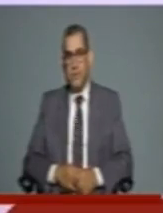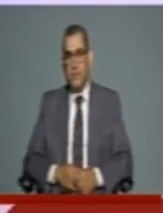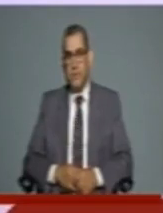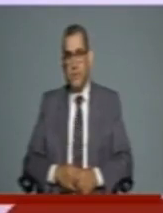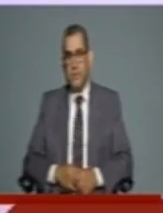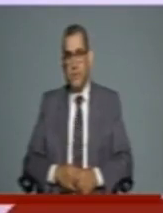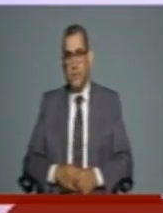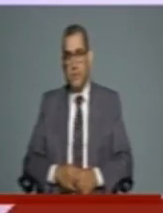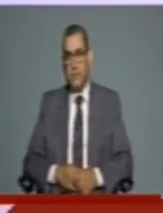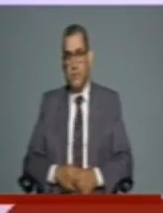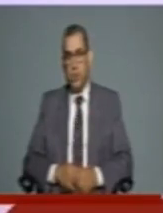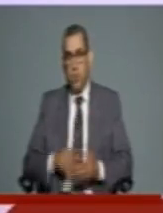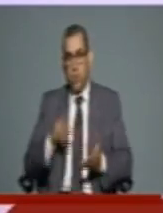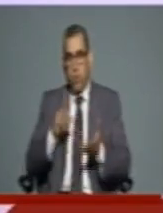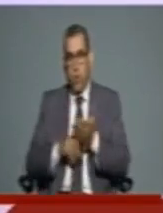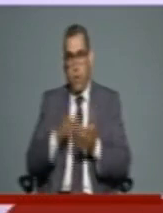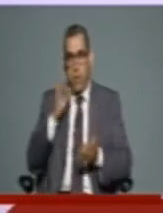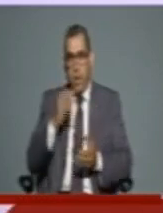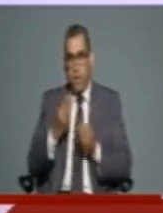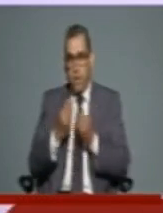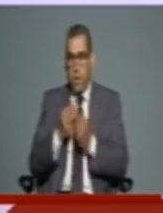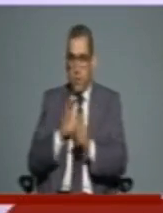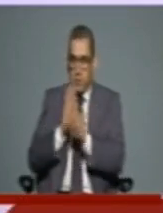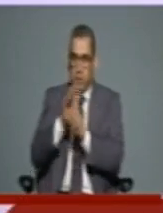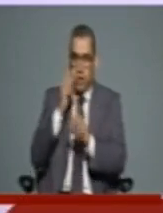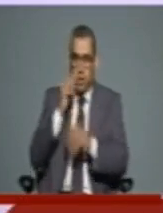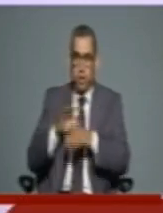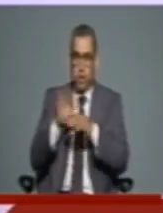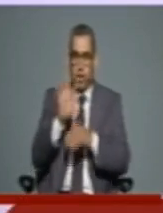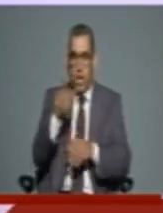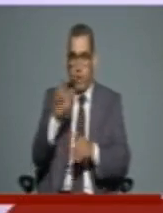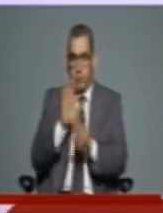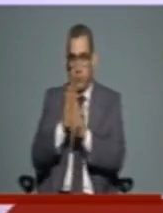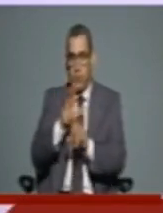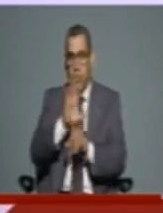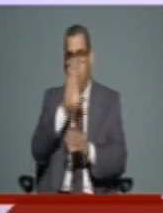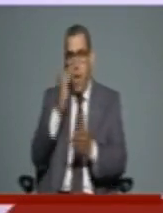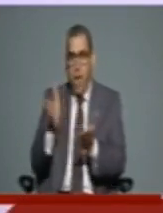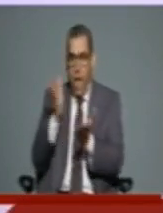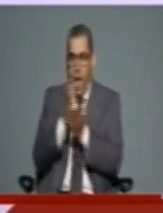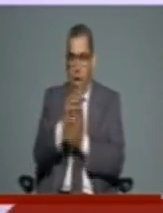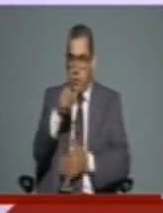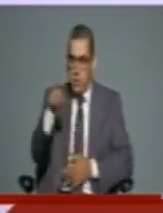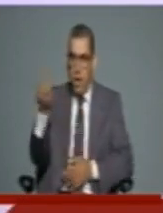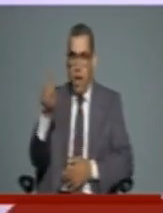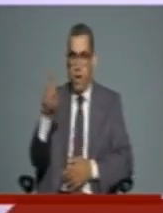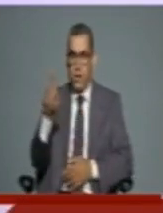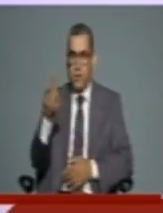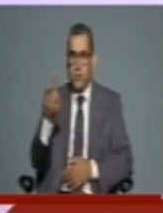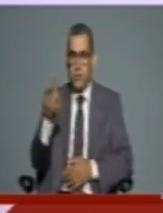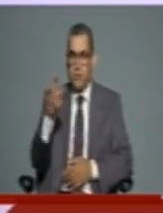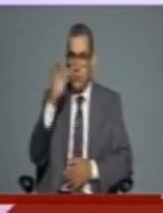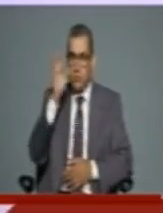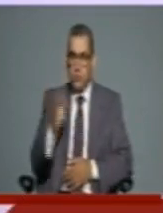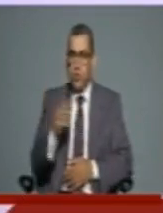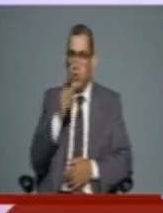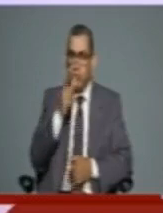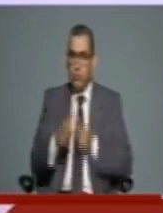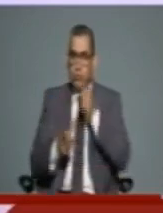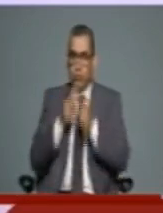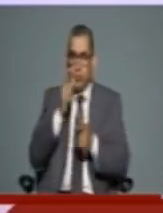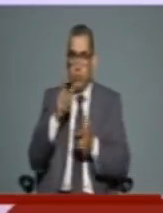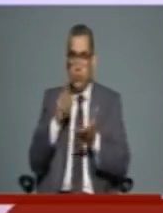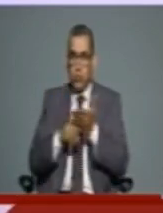لابد أن نقف مع المواطن، وله كل الحق أن يقول لسبب هو